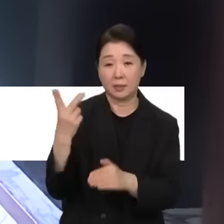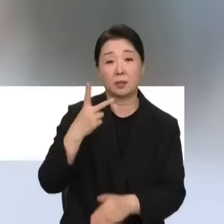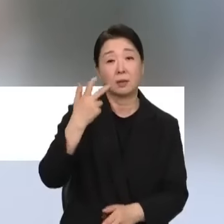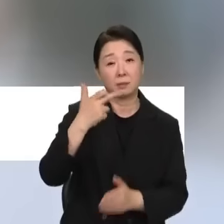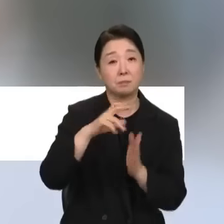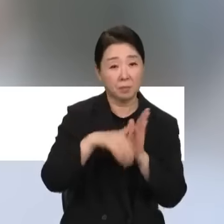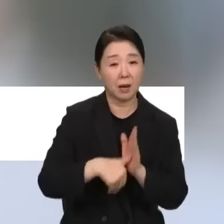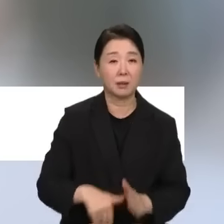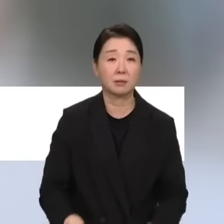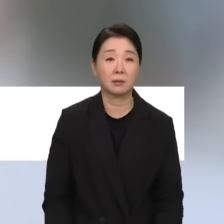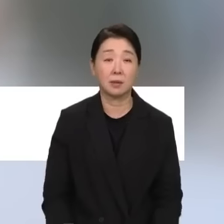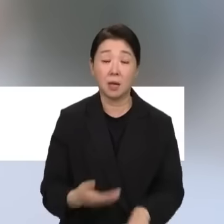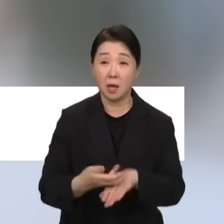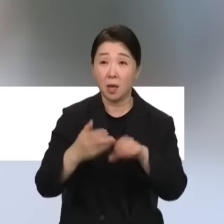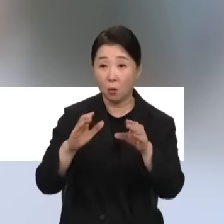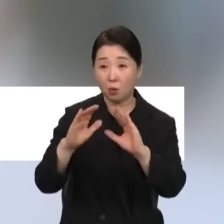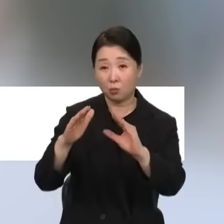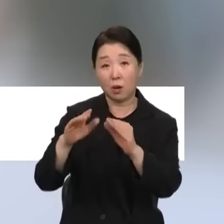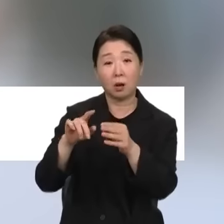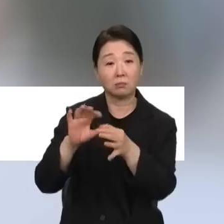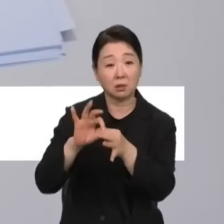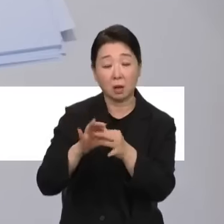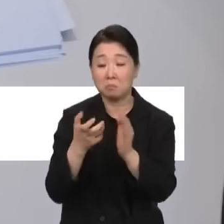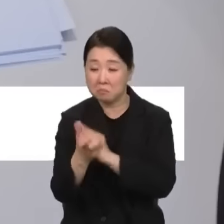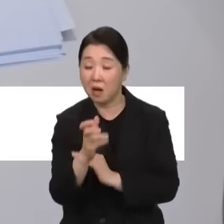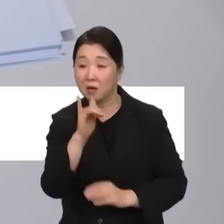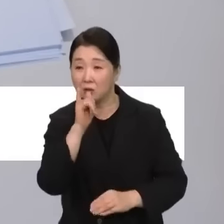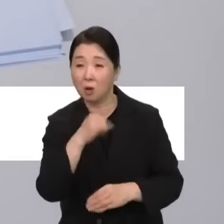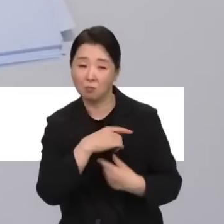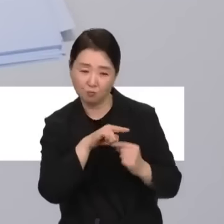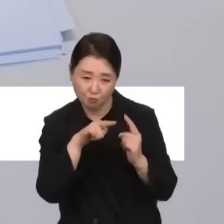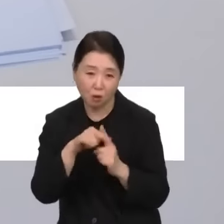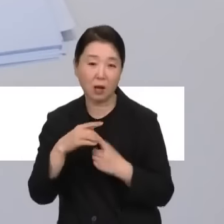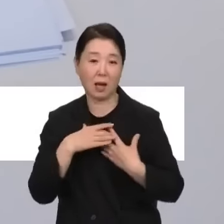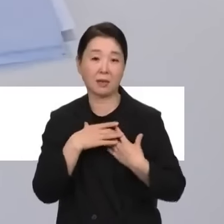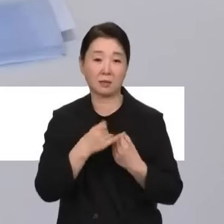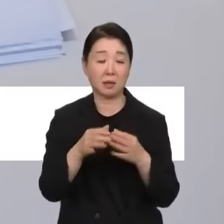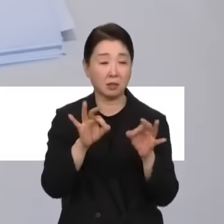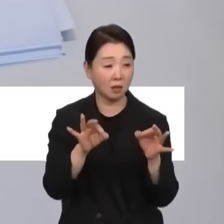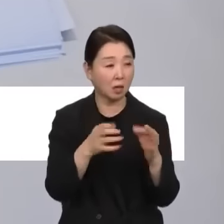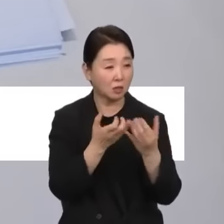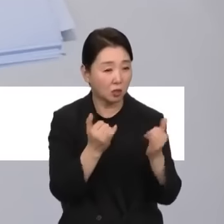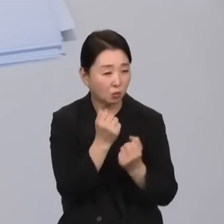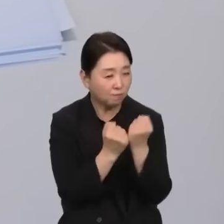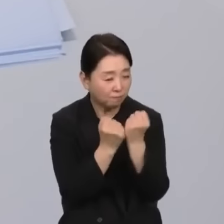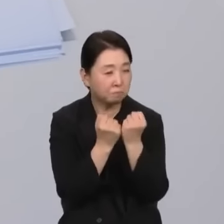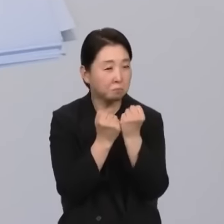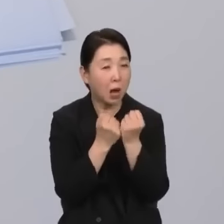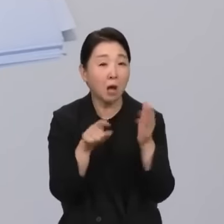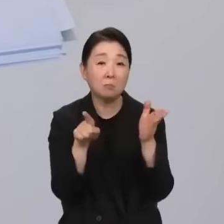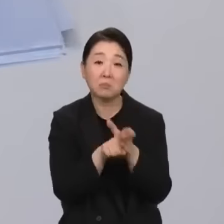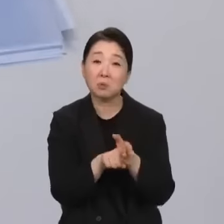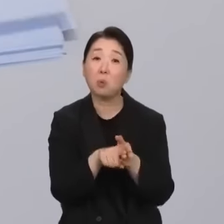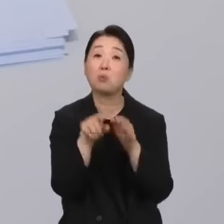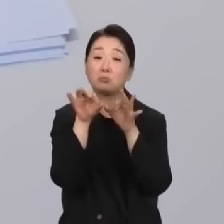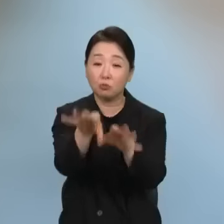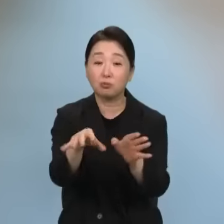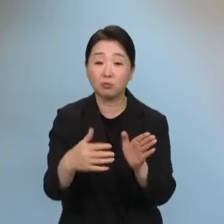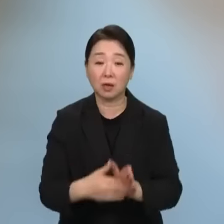2017년입니다. 해외 국가기관이 세들어 있어 무조건 안전하다는 은행 직원 설득이 결정적이었다고